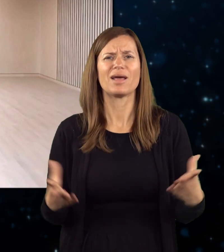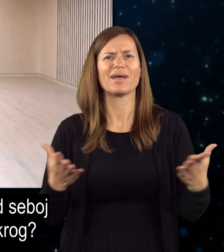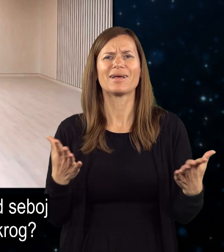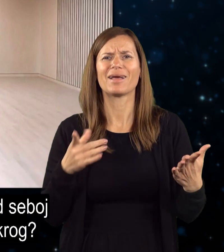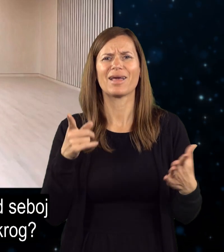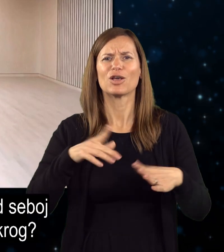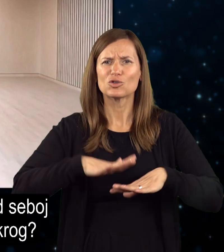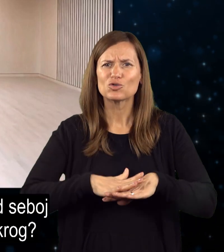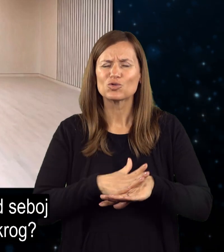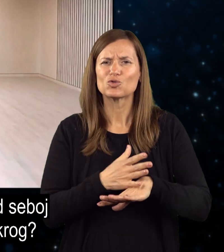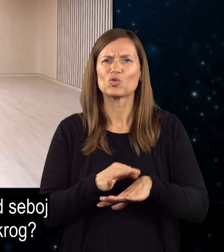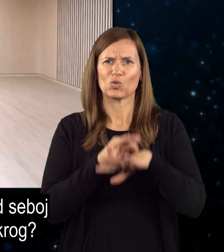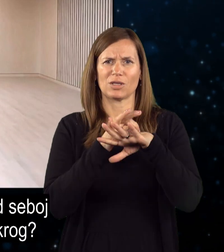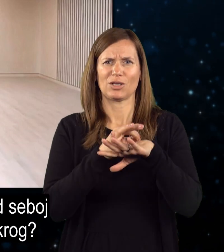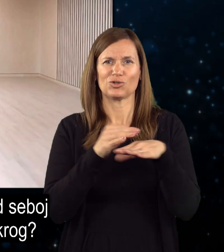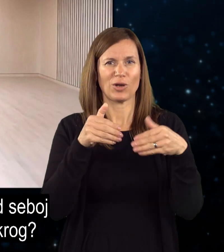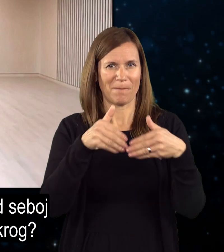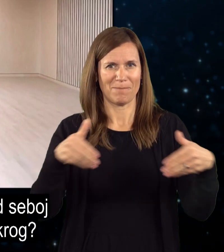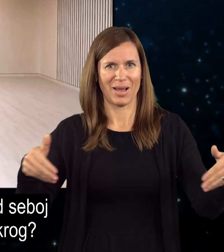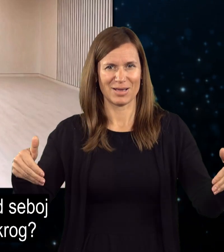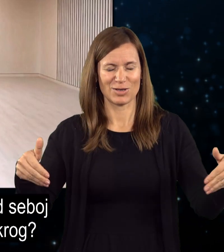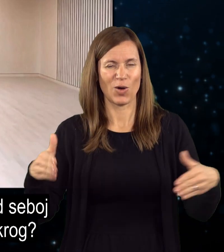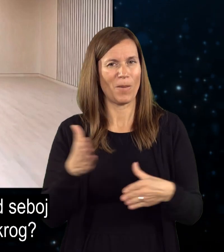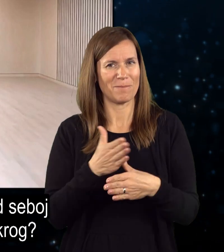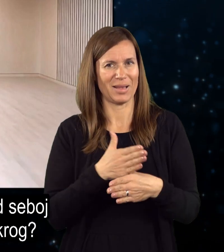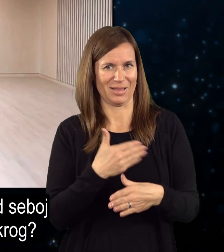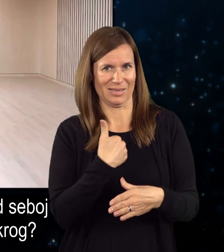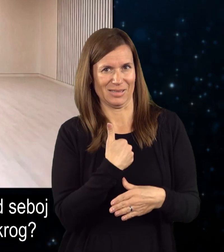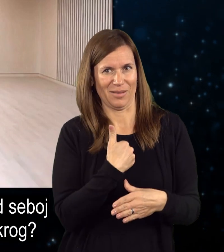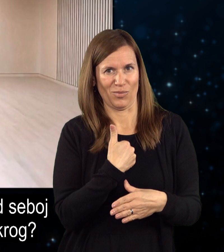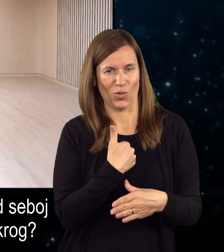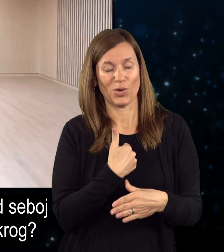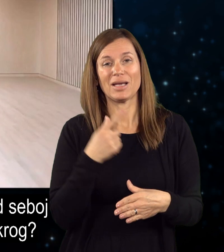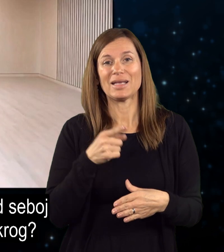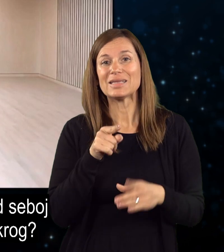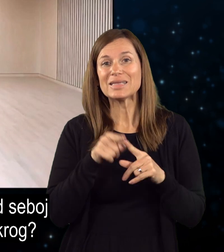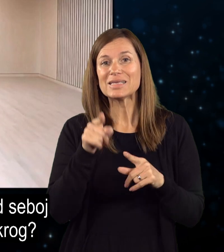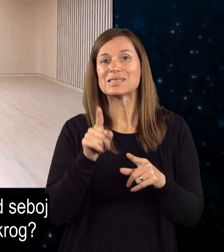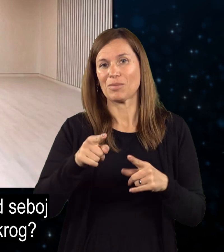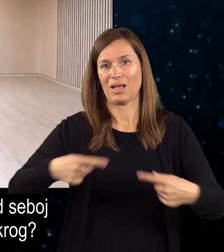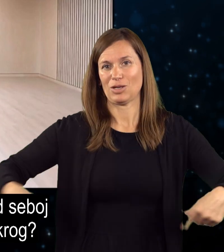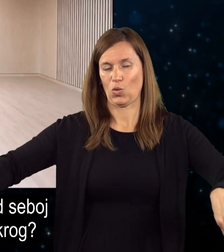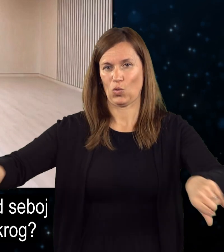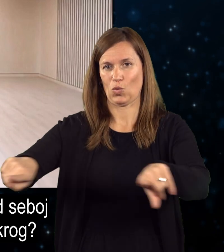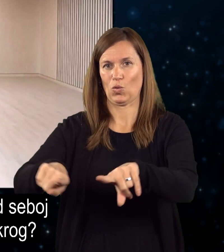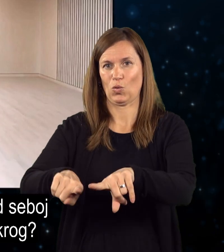Kje čutiš mejo med seboj in tistim, kar je okrog?